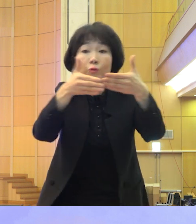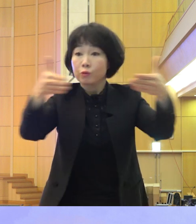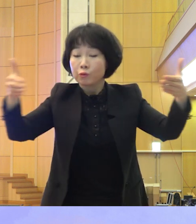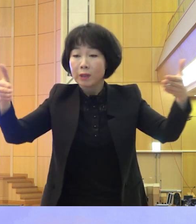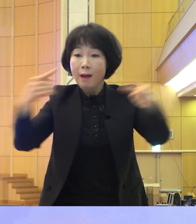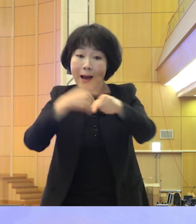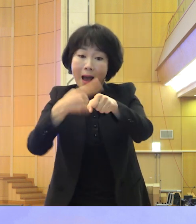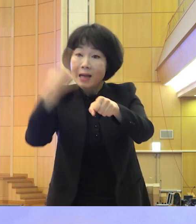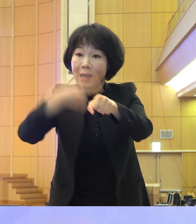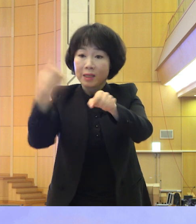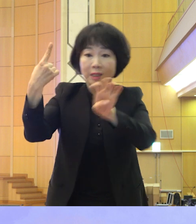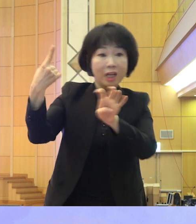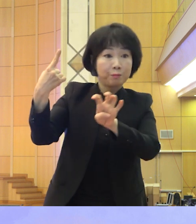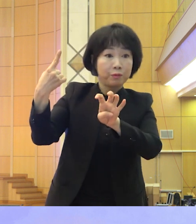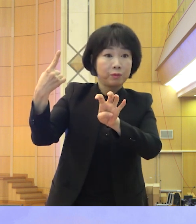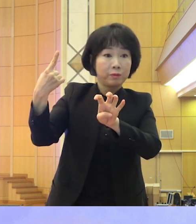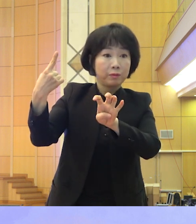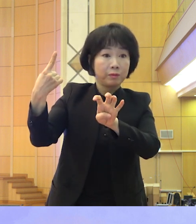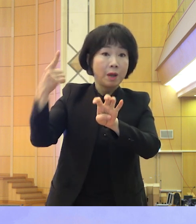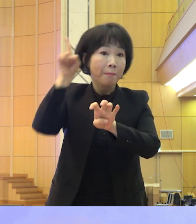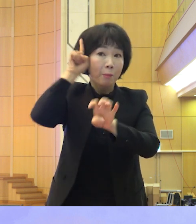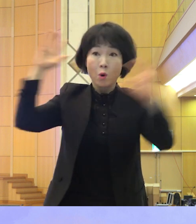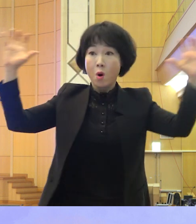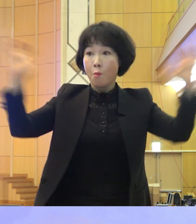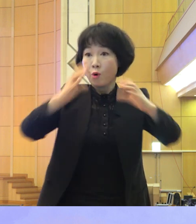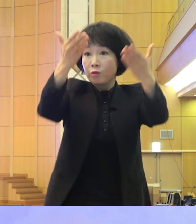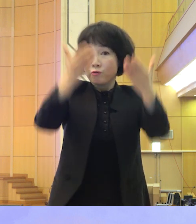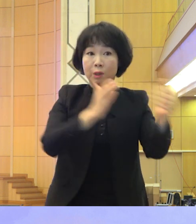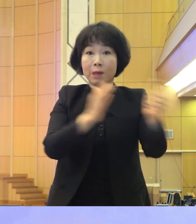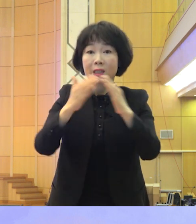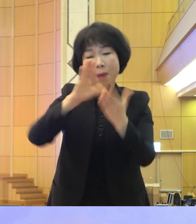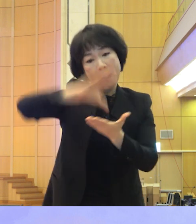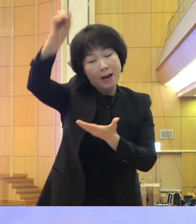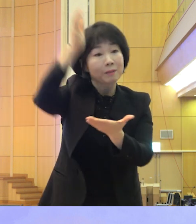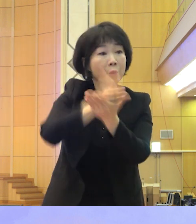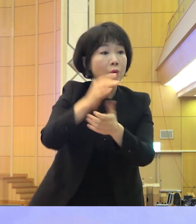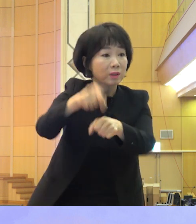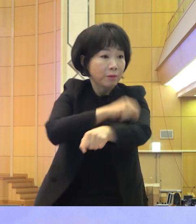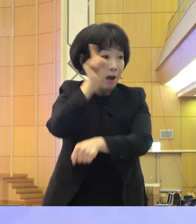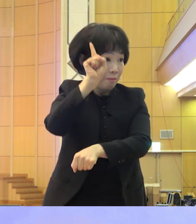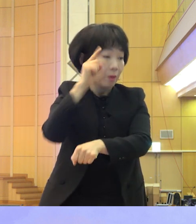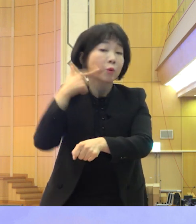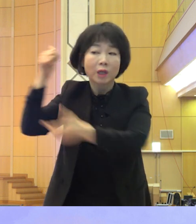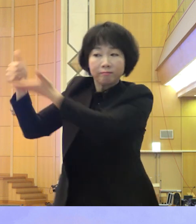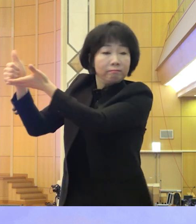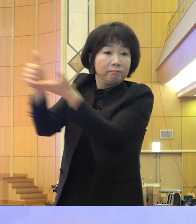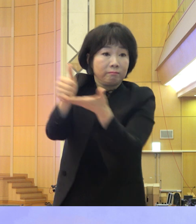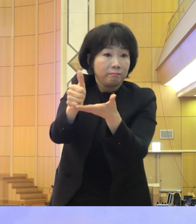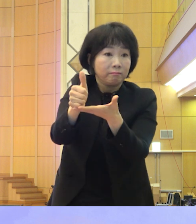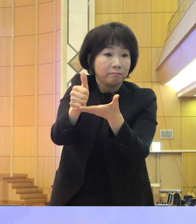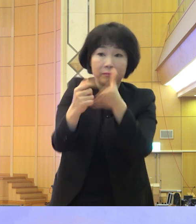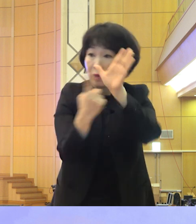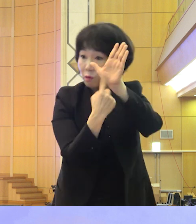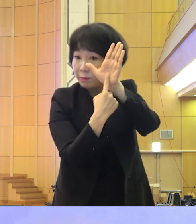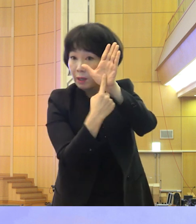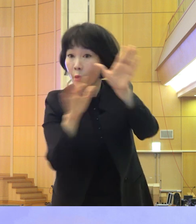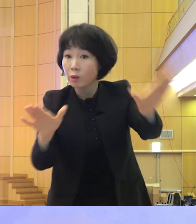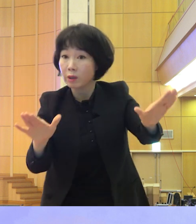겨울 캠프가 있습니다. 성도 여러분들 많은 기도해 주시길 바랍니다.